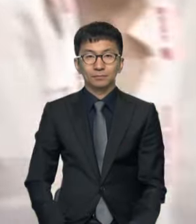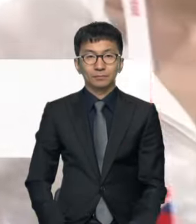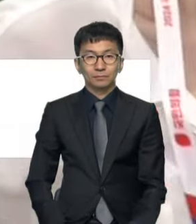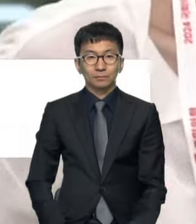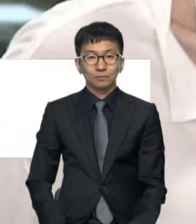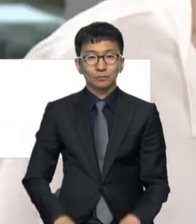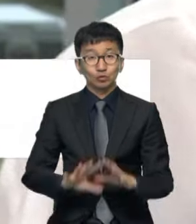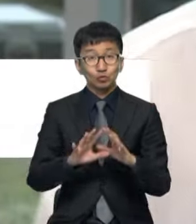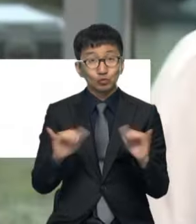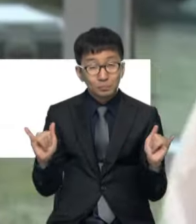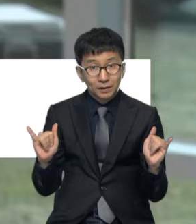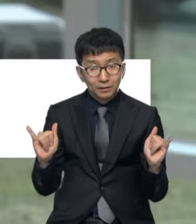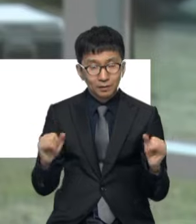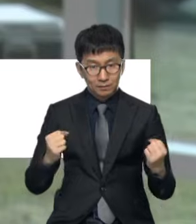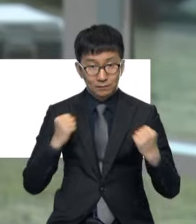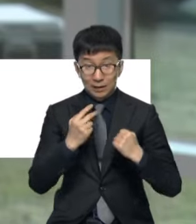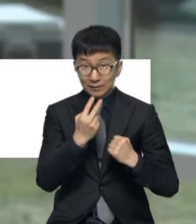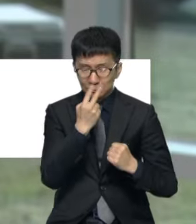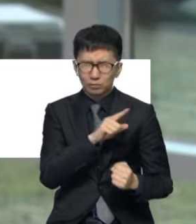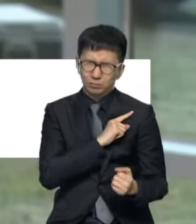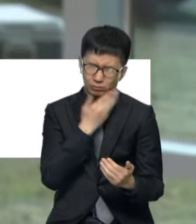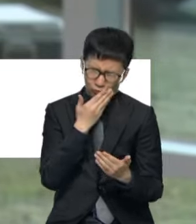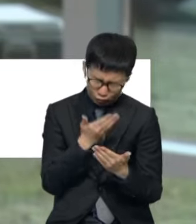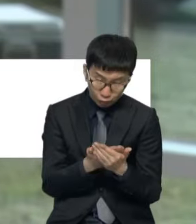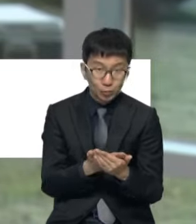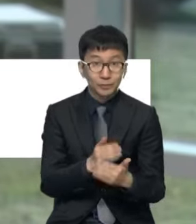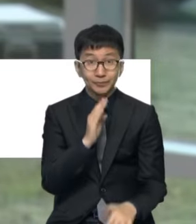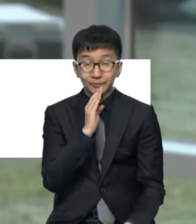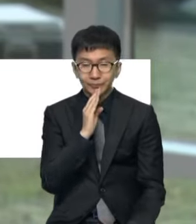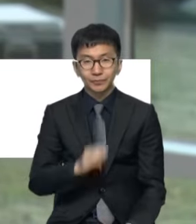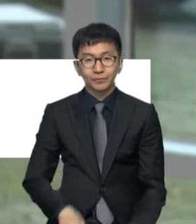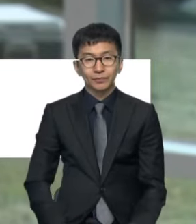국민의 건강과 생명이 관련된 사안에서는